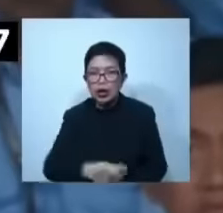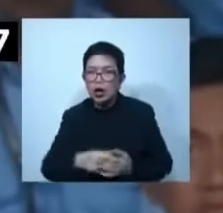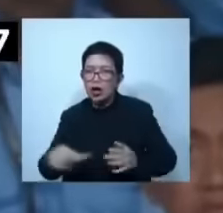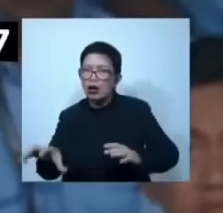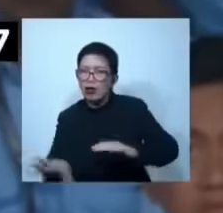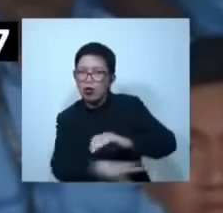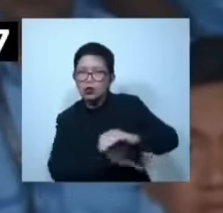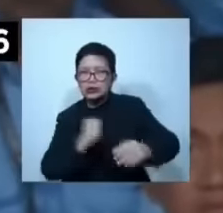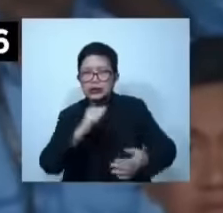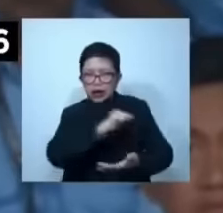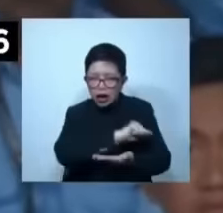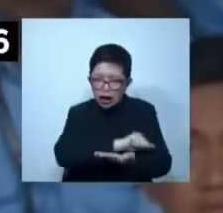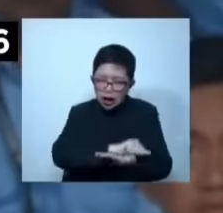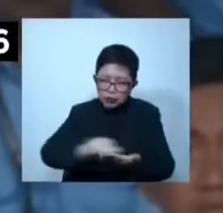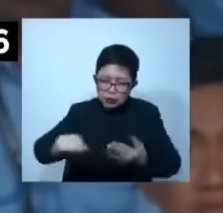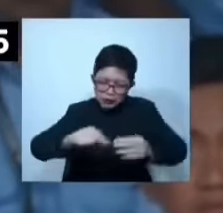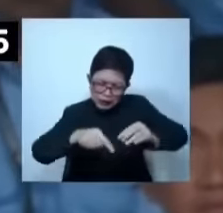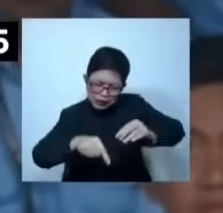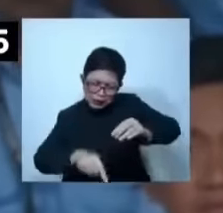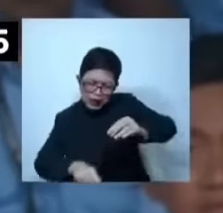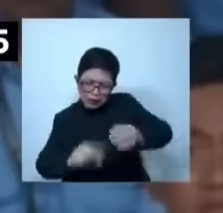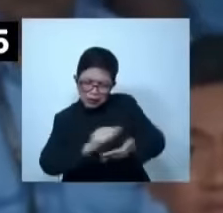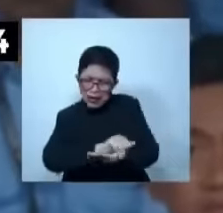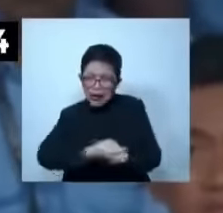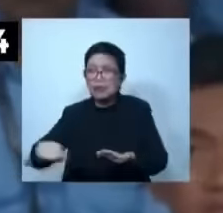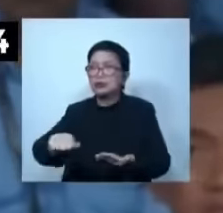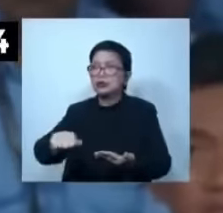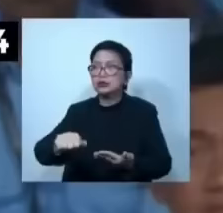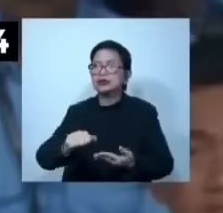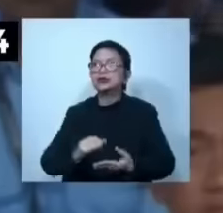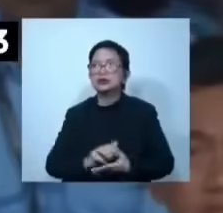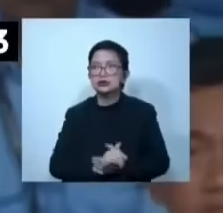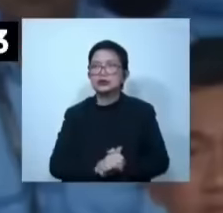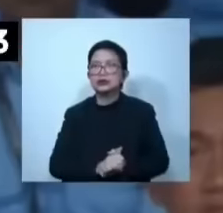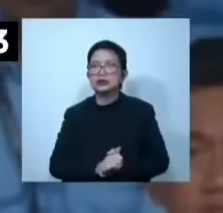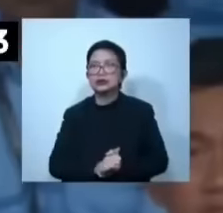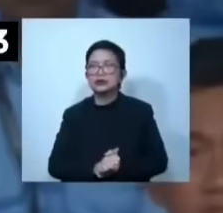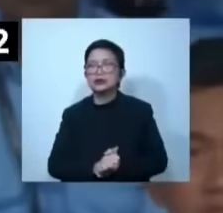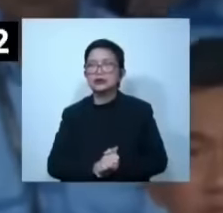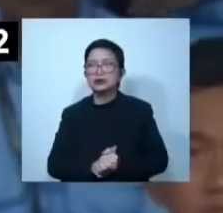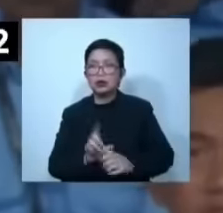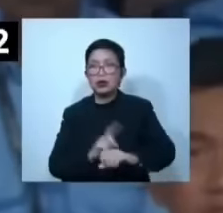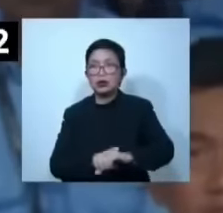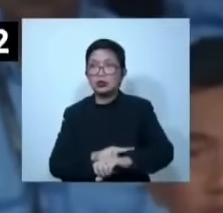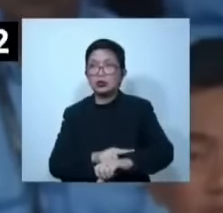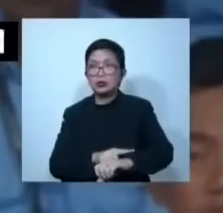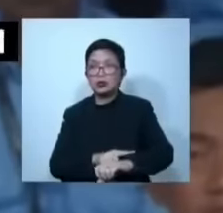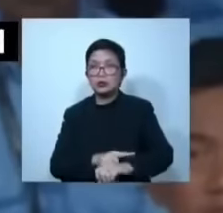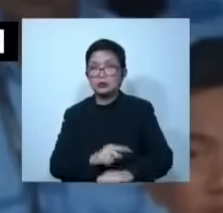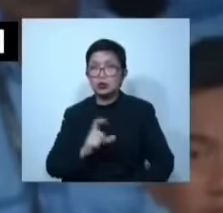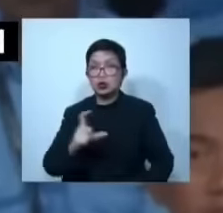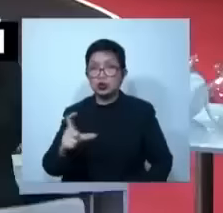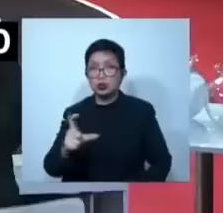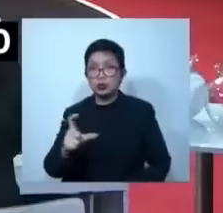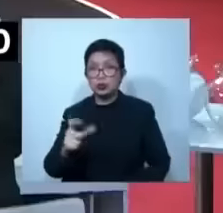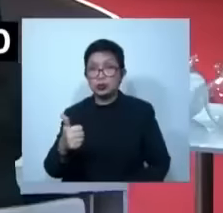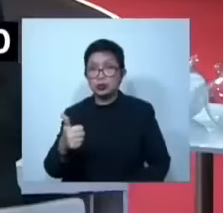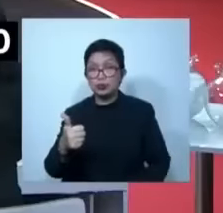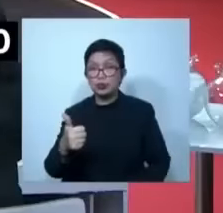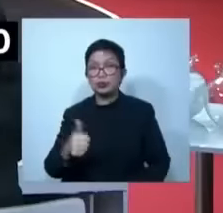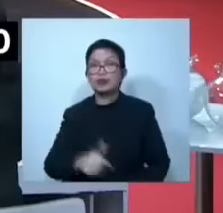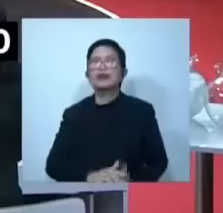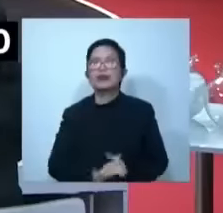korupsi harus diberantas sampai seakar-akarnya. Waktu masih ada, Bapak? Cukup. Cukup.